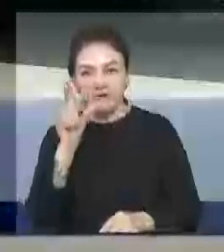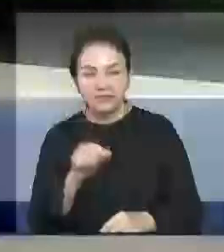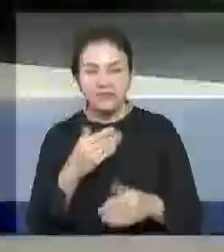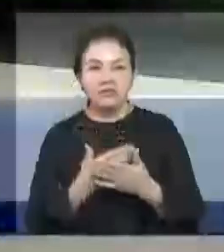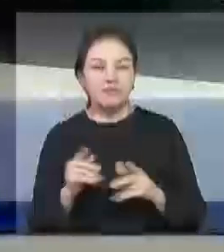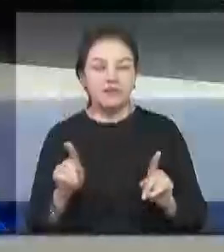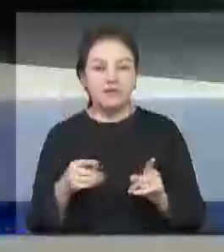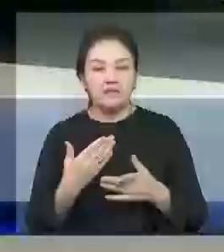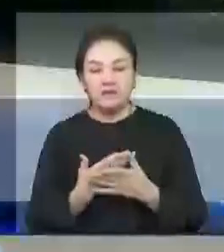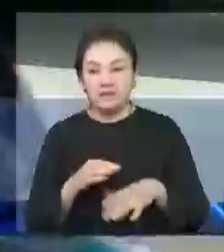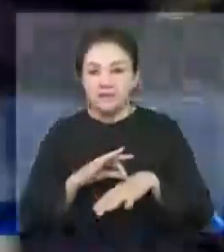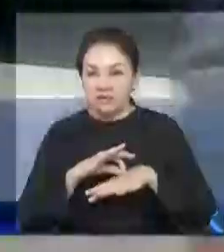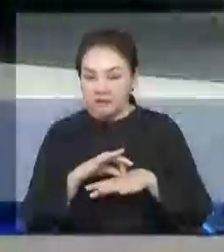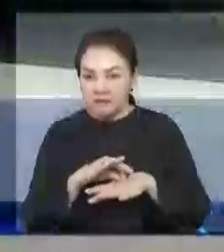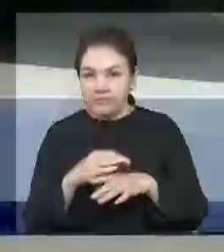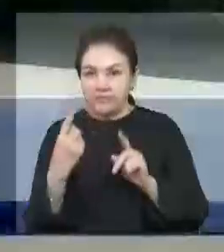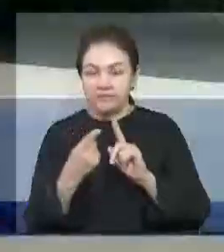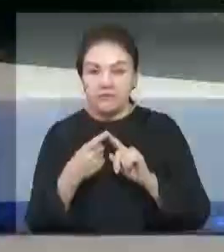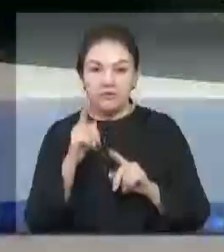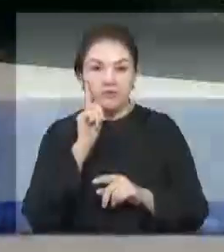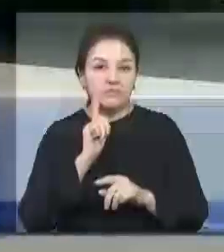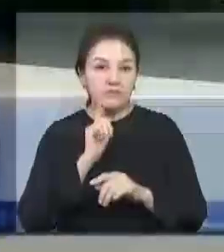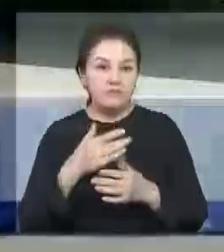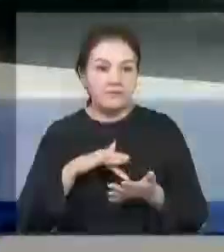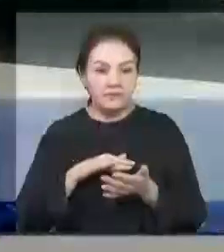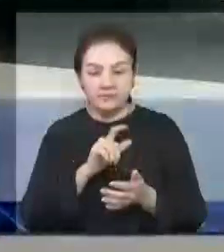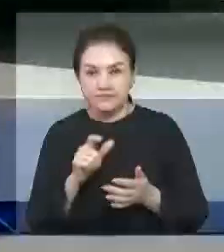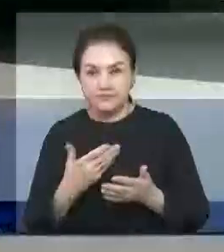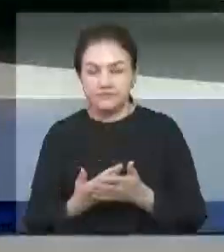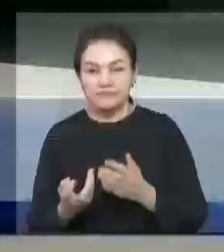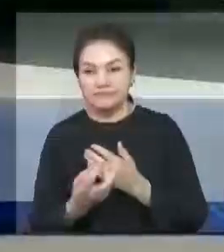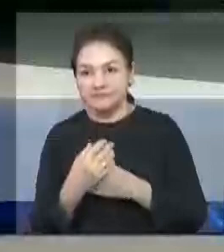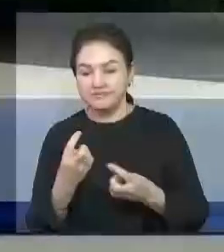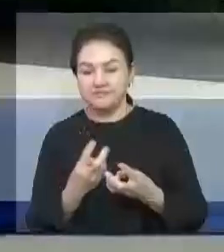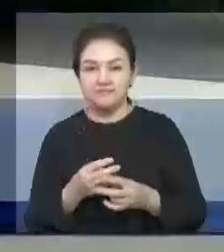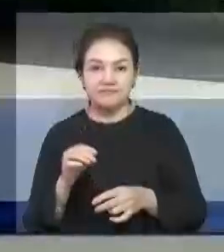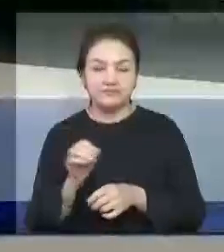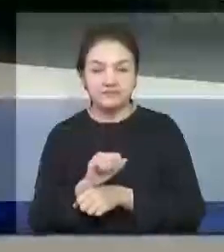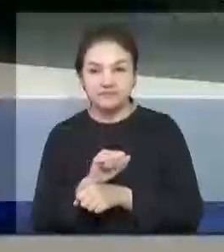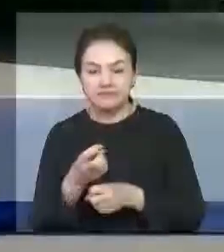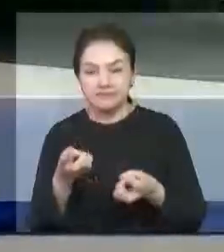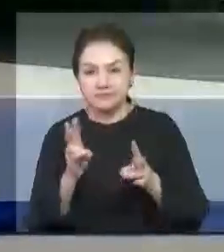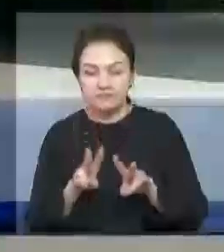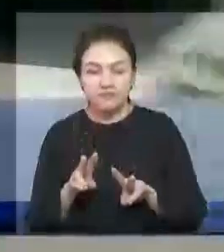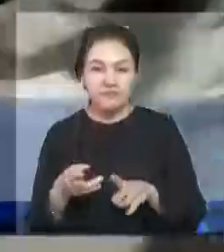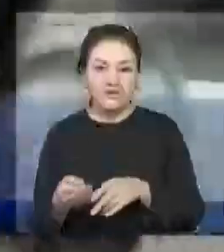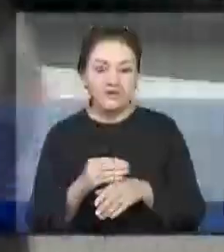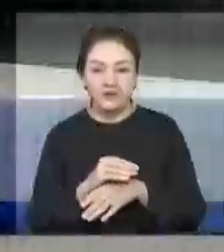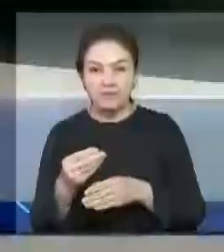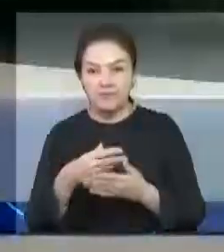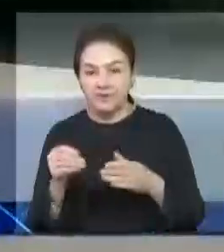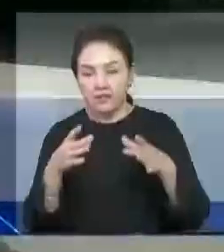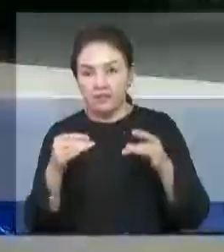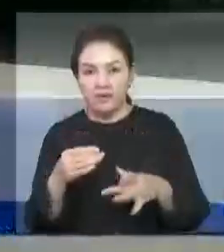мы прибегли к данному механизму? Во-первых, удобно горожанам. Им не приходится находить транспорт, чтобы забрать пакеты с необходимым.